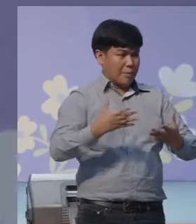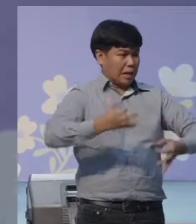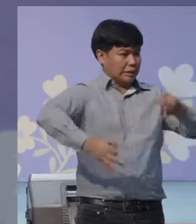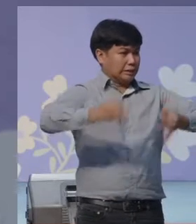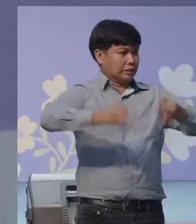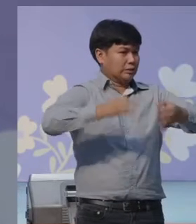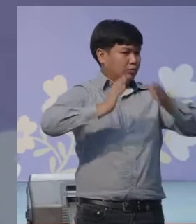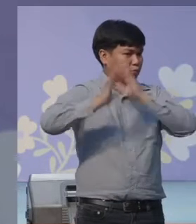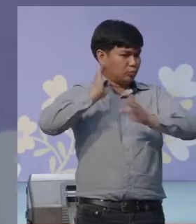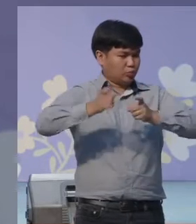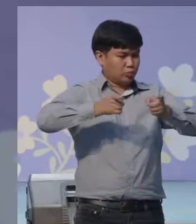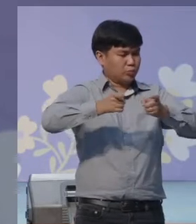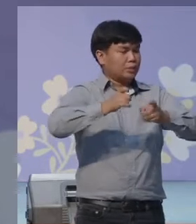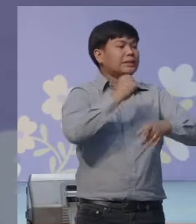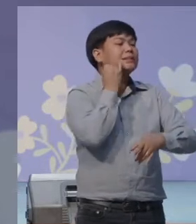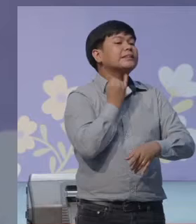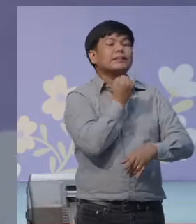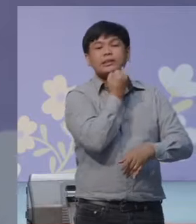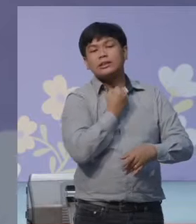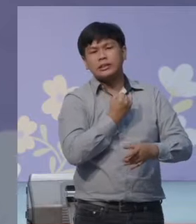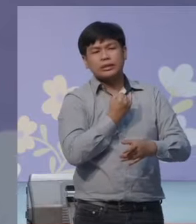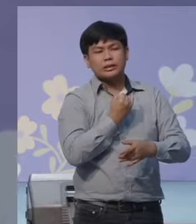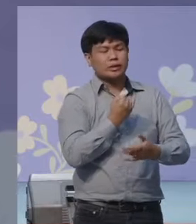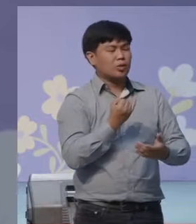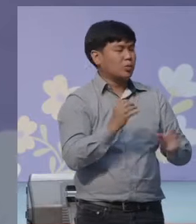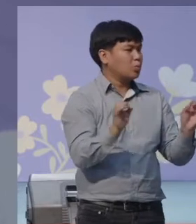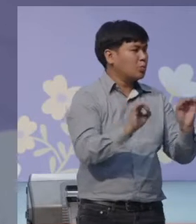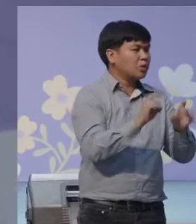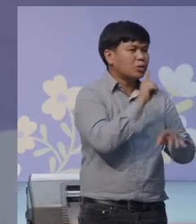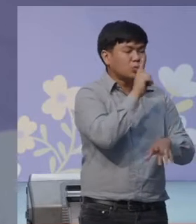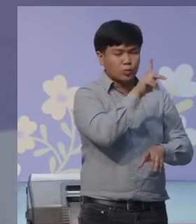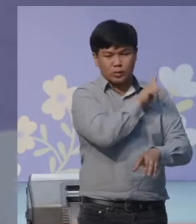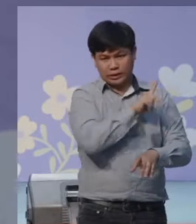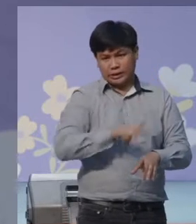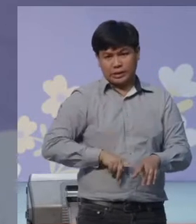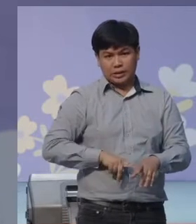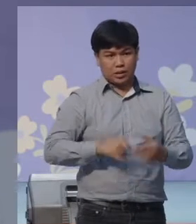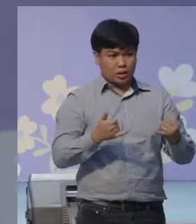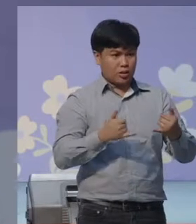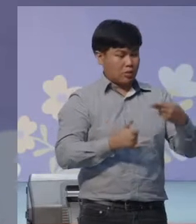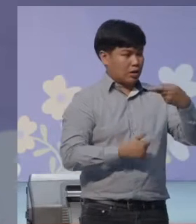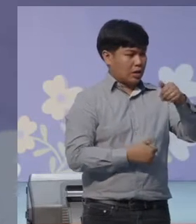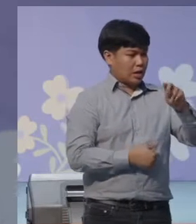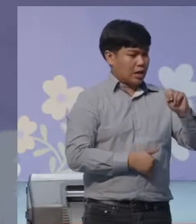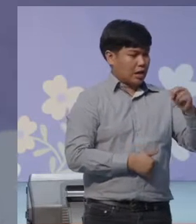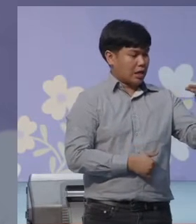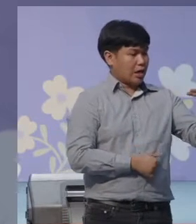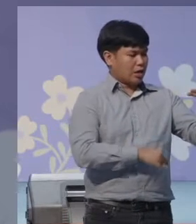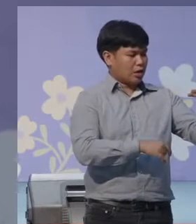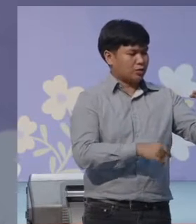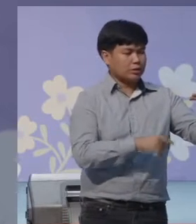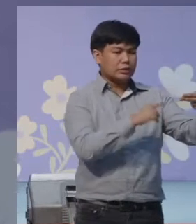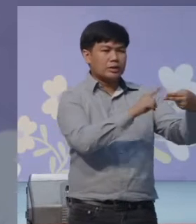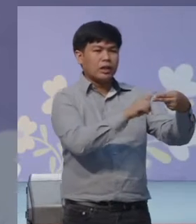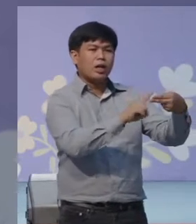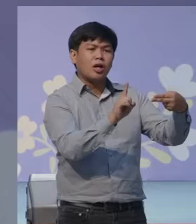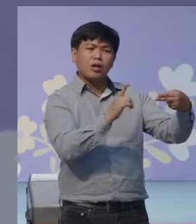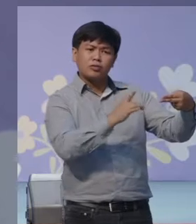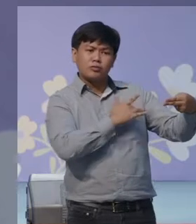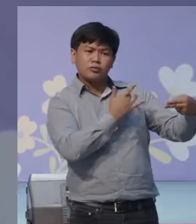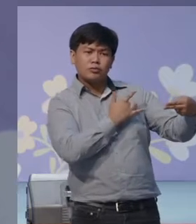ating pag-aaralan, titingnan natin ang daigdig ni Hana, ang dalamhati ni